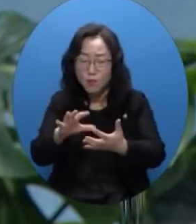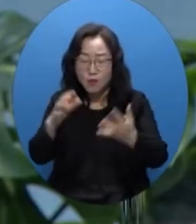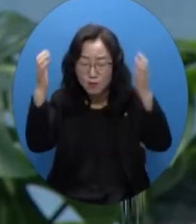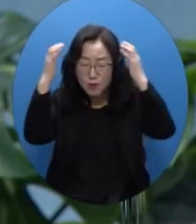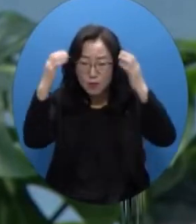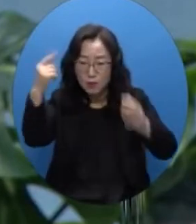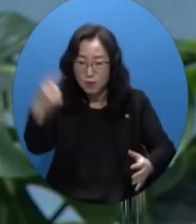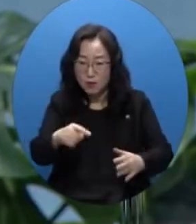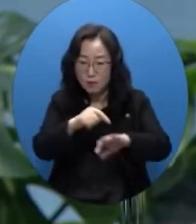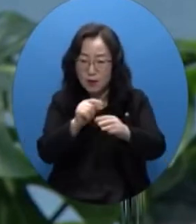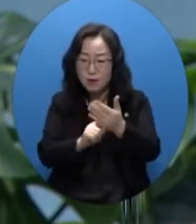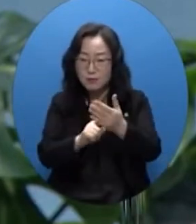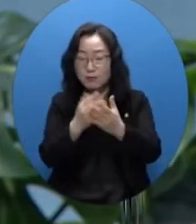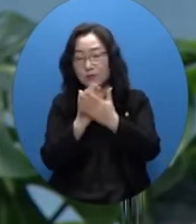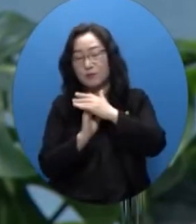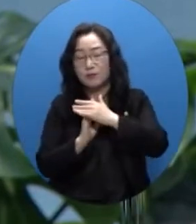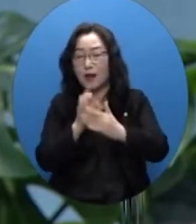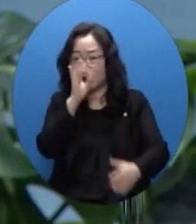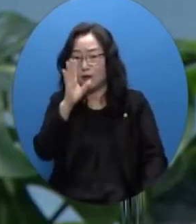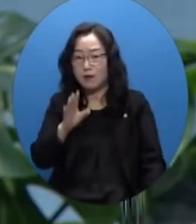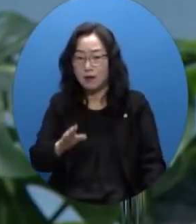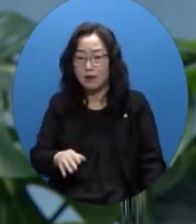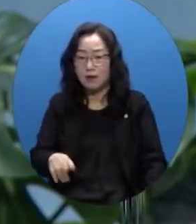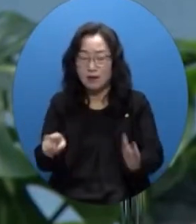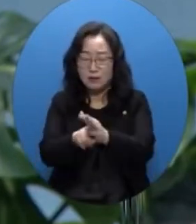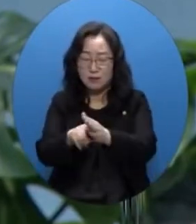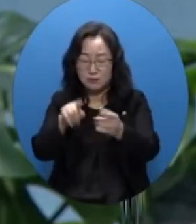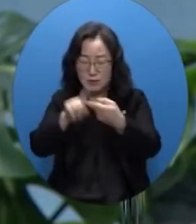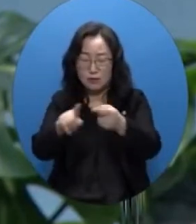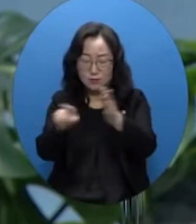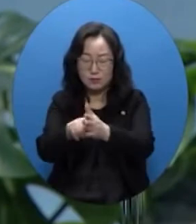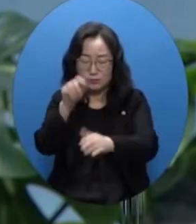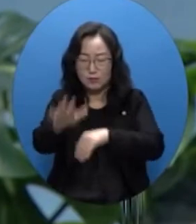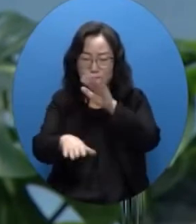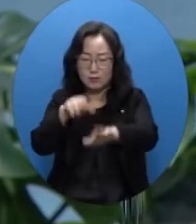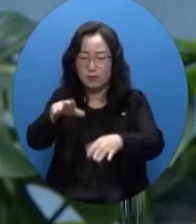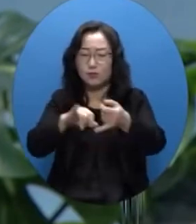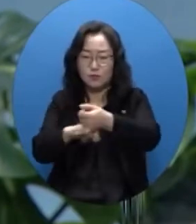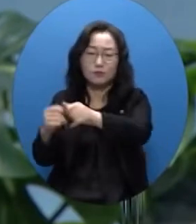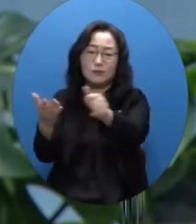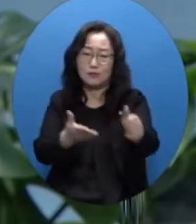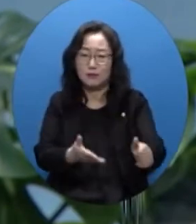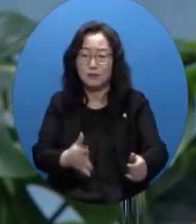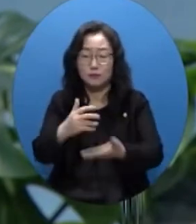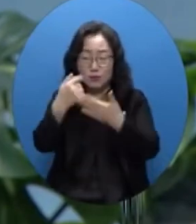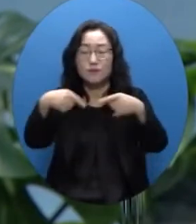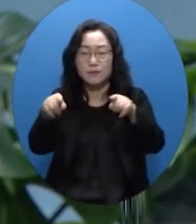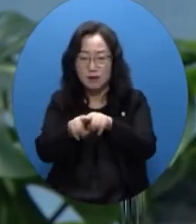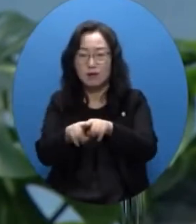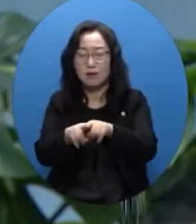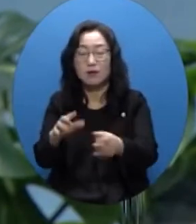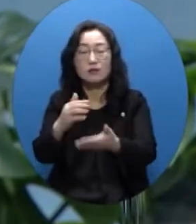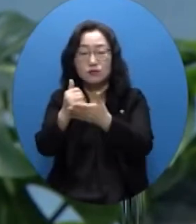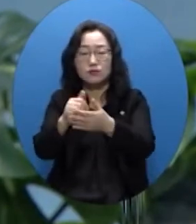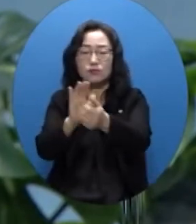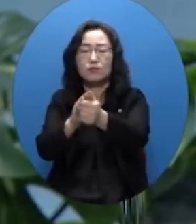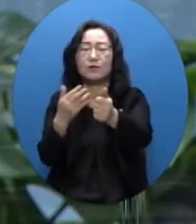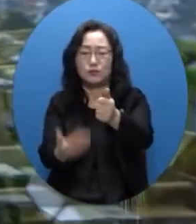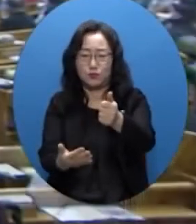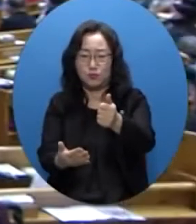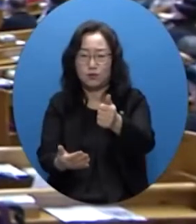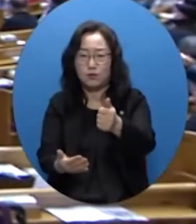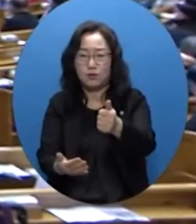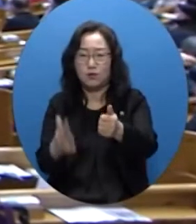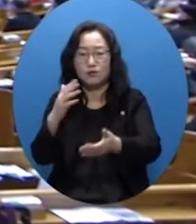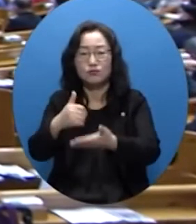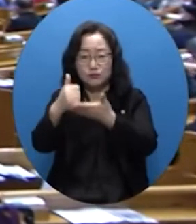부러지면 안됩니다 약세 말씀 붙잡고 bd 벌어 전진 또 전진 해야 될 것입니다 주님이 함께 씁니다 쥐며 를 도와 주십니다